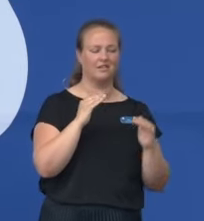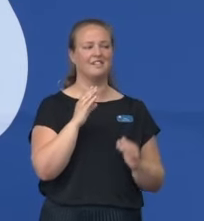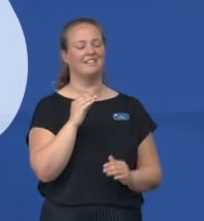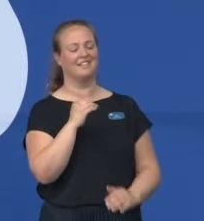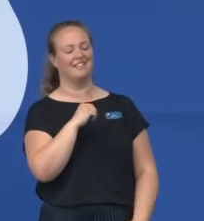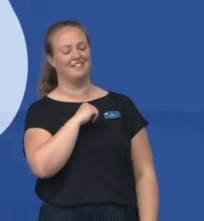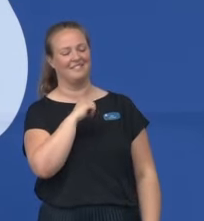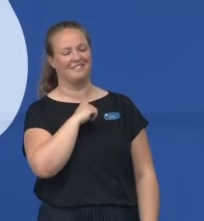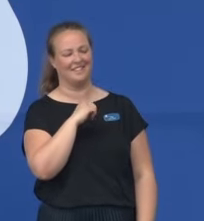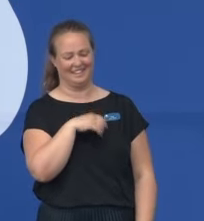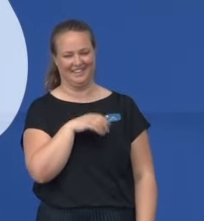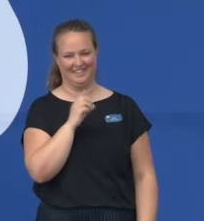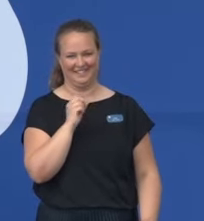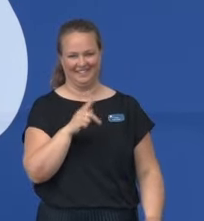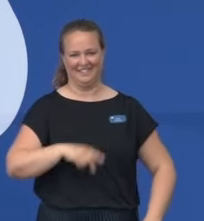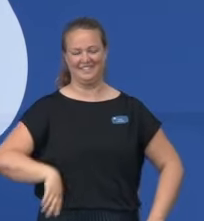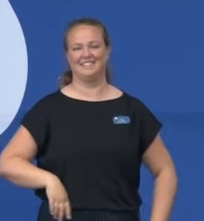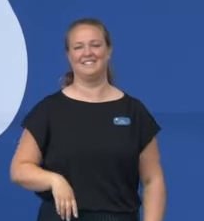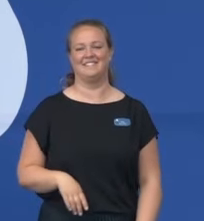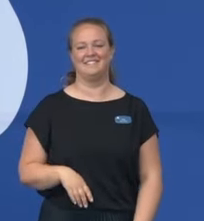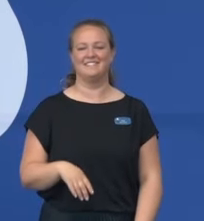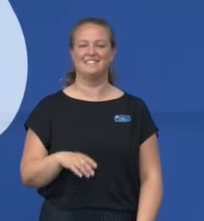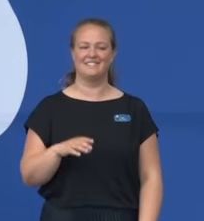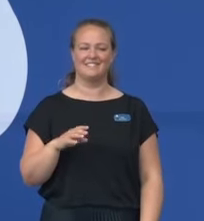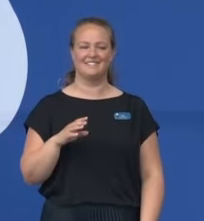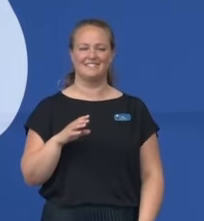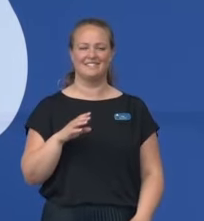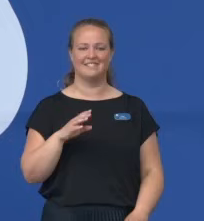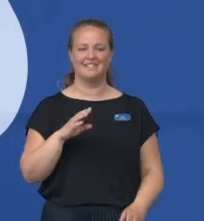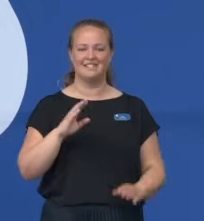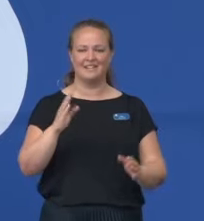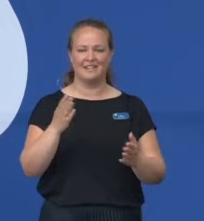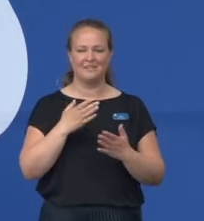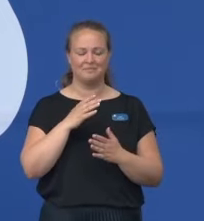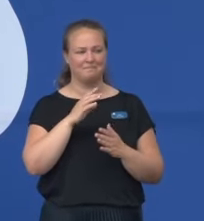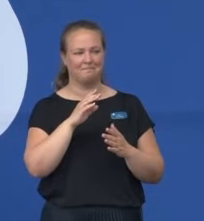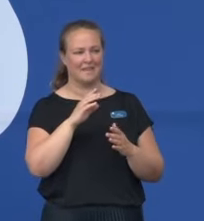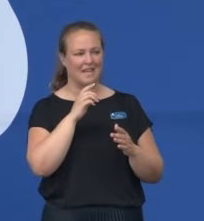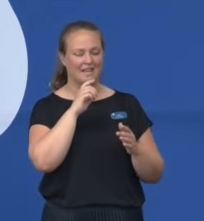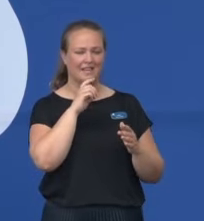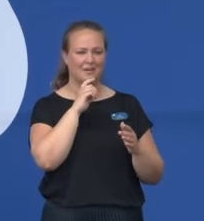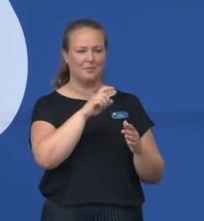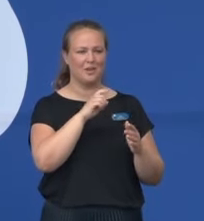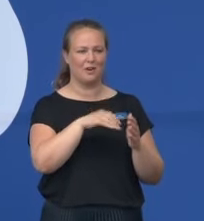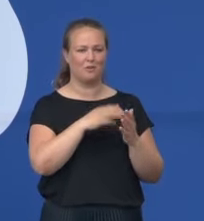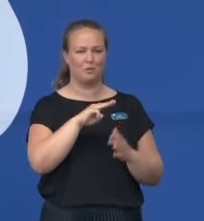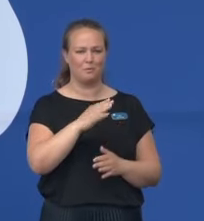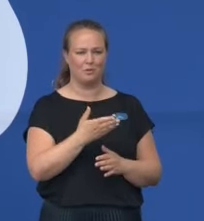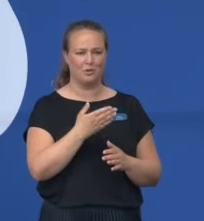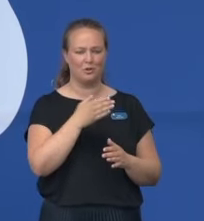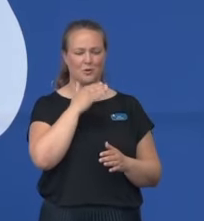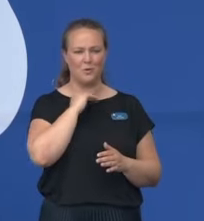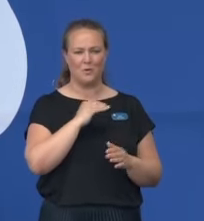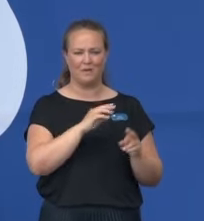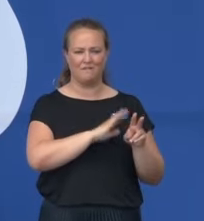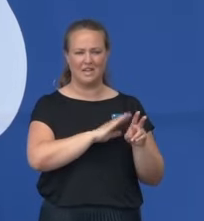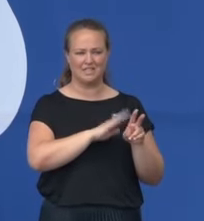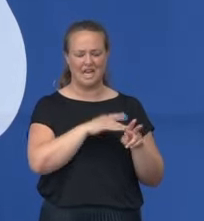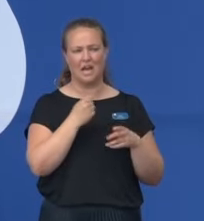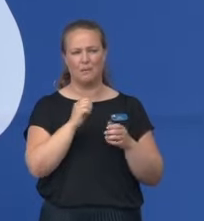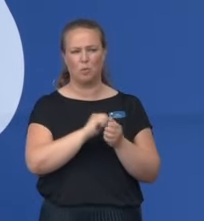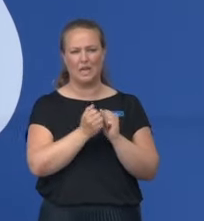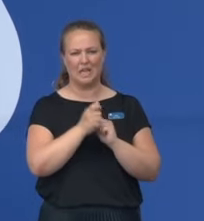Det kommer flera sådana här avstämningar. Vi hade en replik från Ung Vänster, My, apropå det att det är politiker som beter sig för illa. Att det skulle